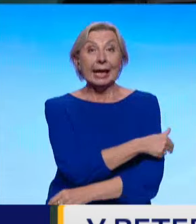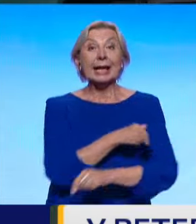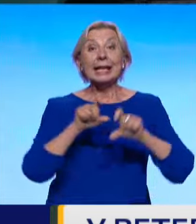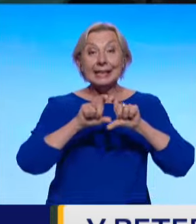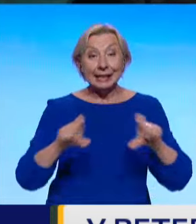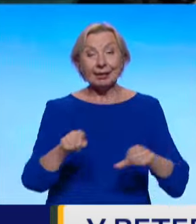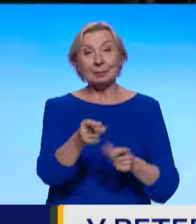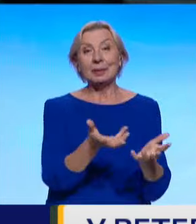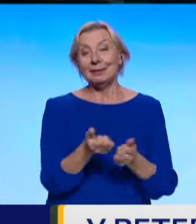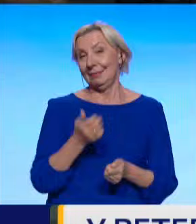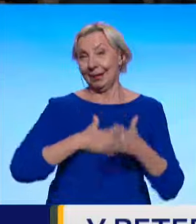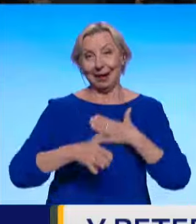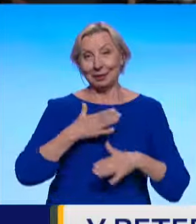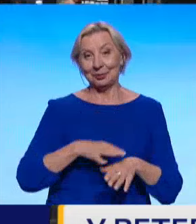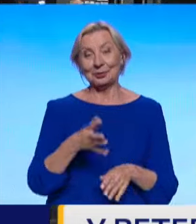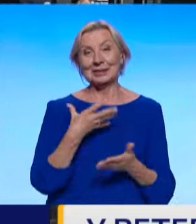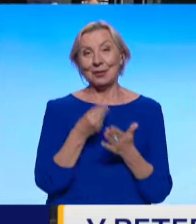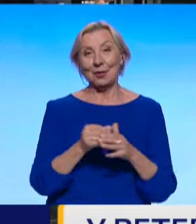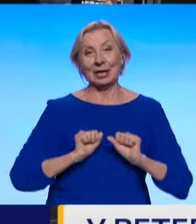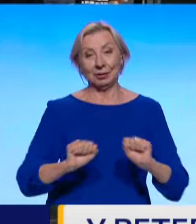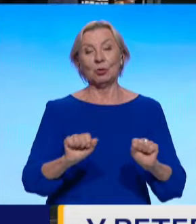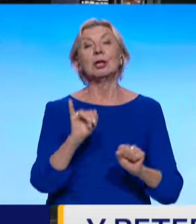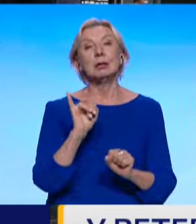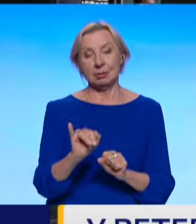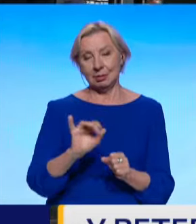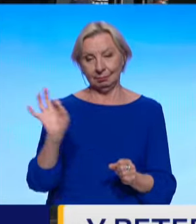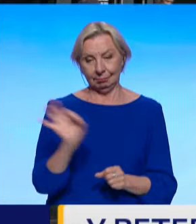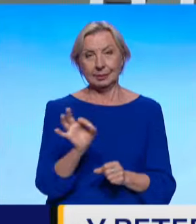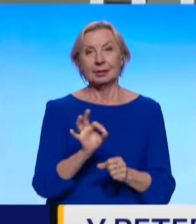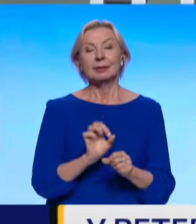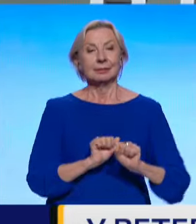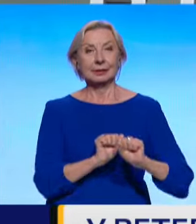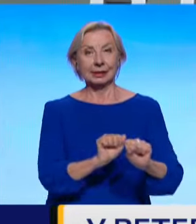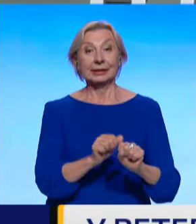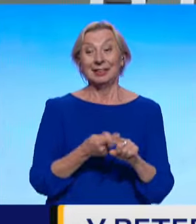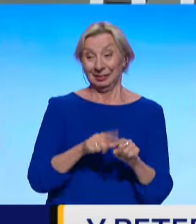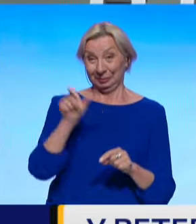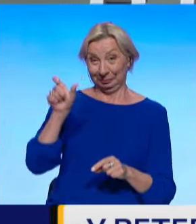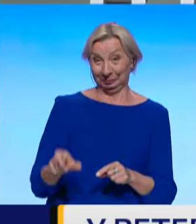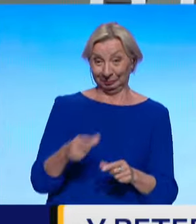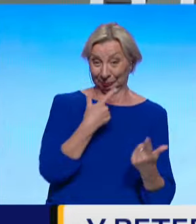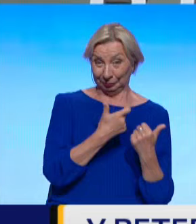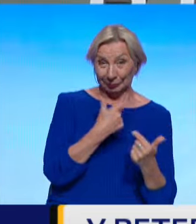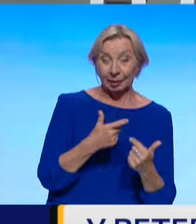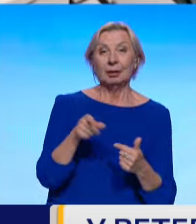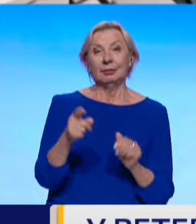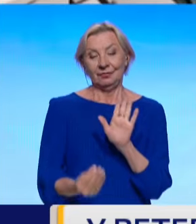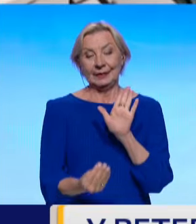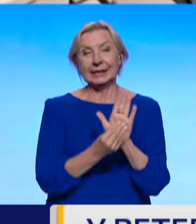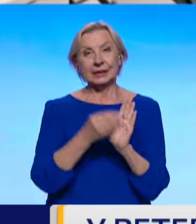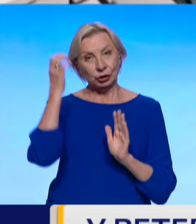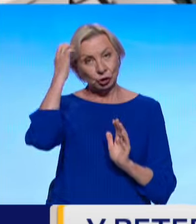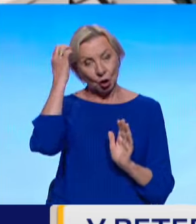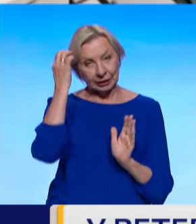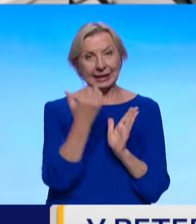радо прийняла свого героя, а й миттєво стала на його захист після інциденту. Лайливого відвідувача внесли у чорний список. У